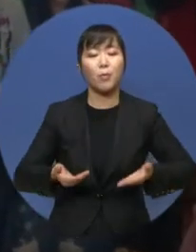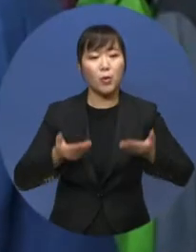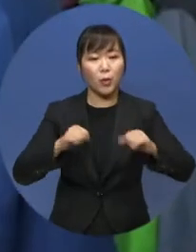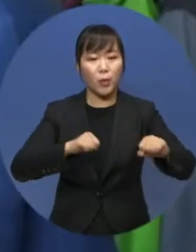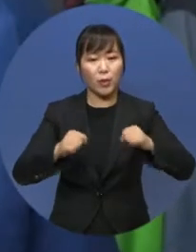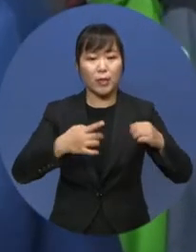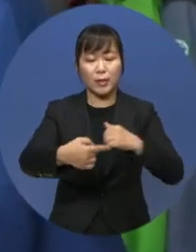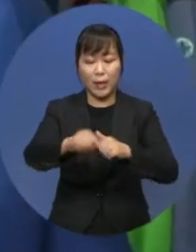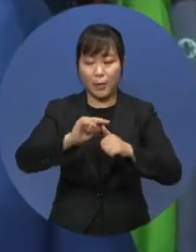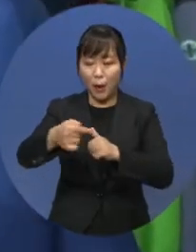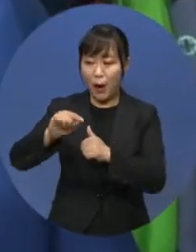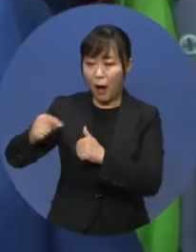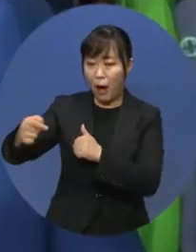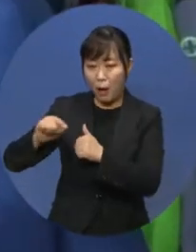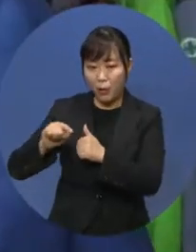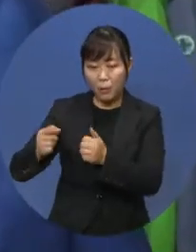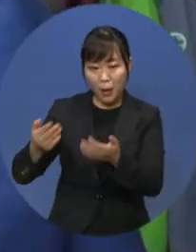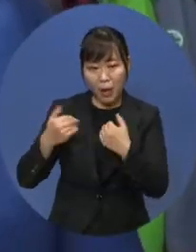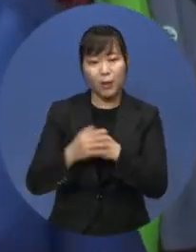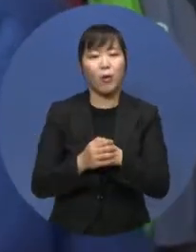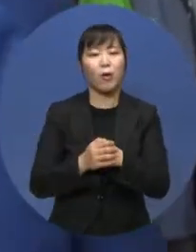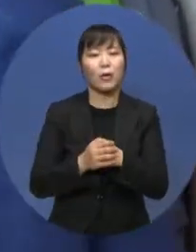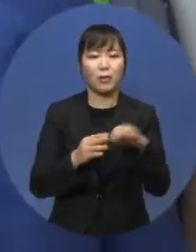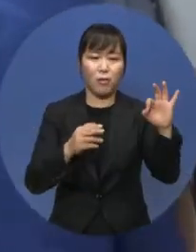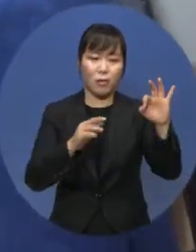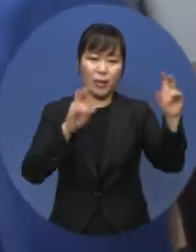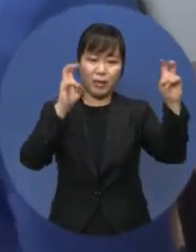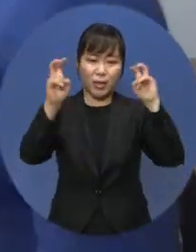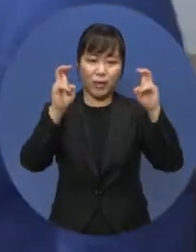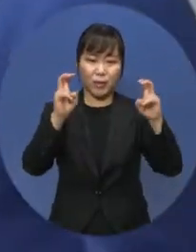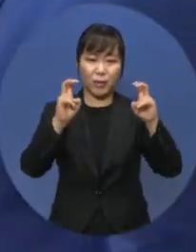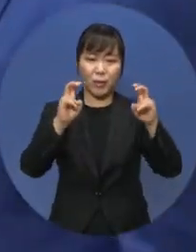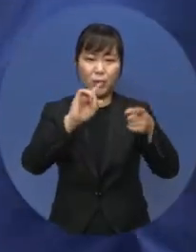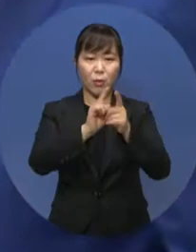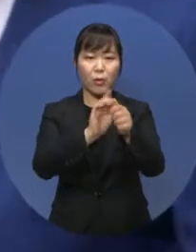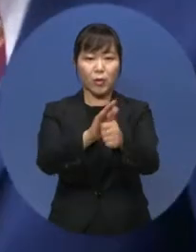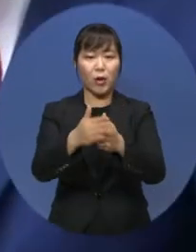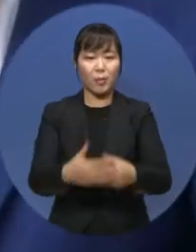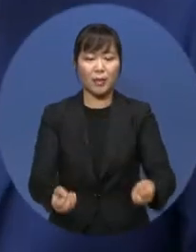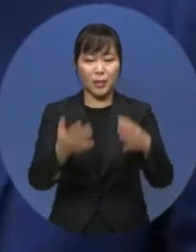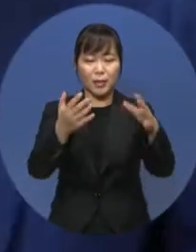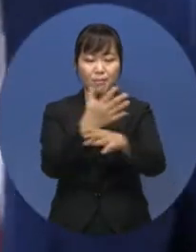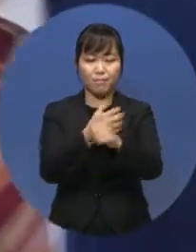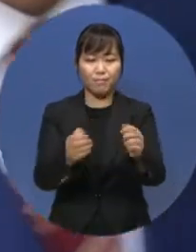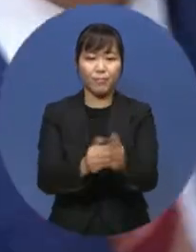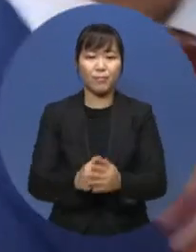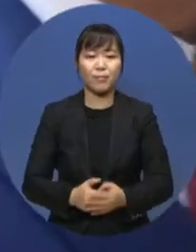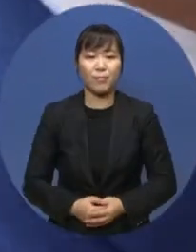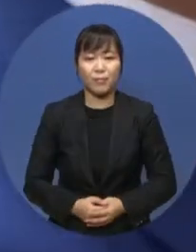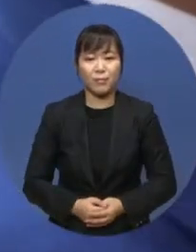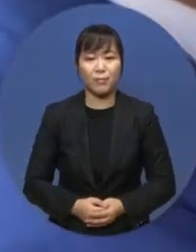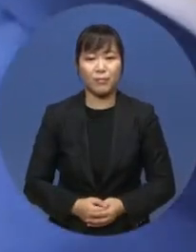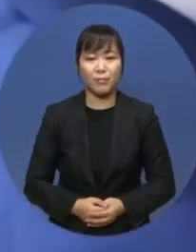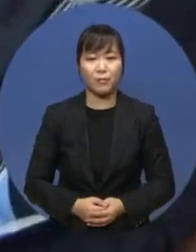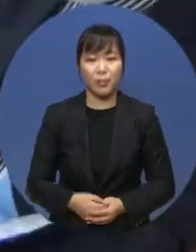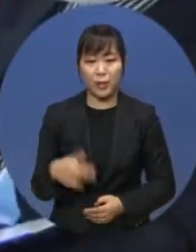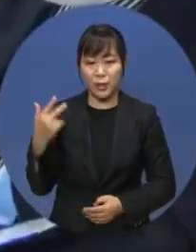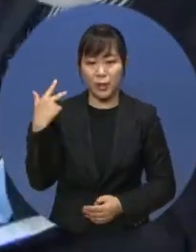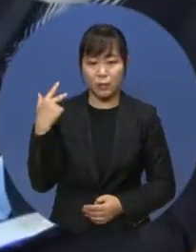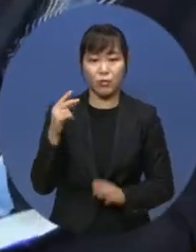활동에 참여토록 유도해 10여 개 기업체들이 협약식을 맺었습니다.